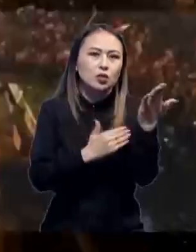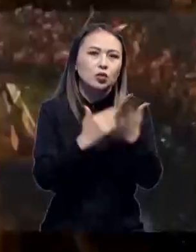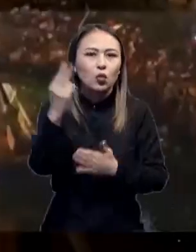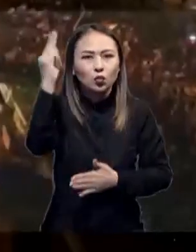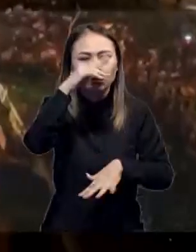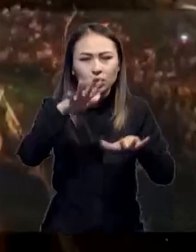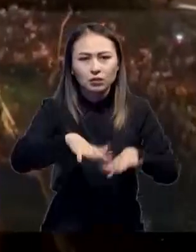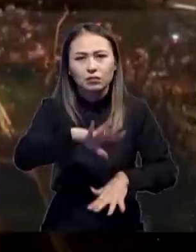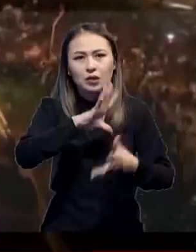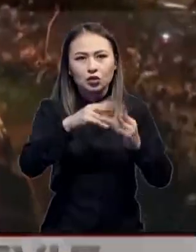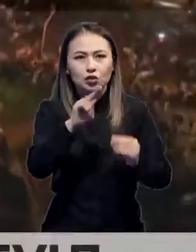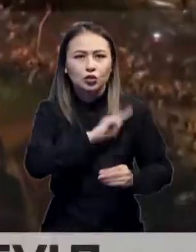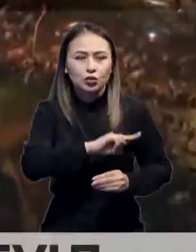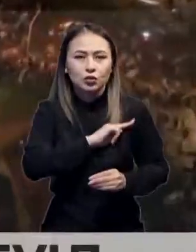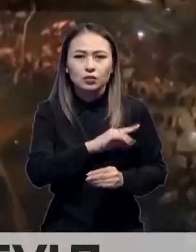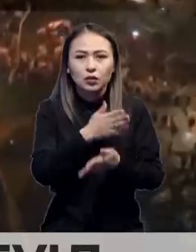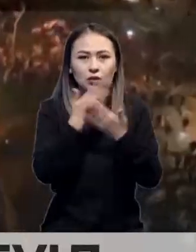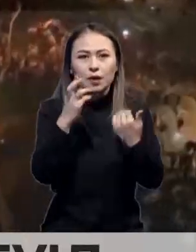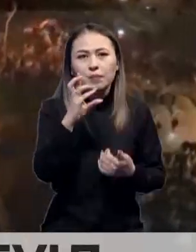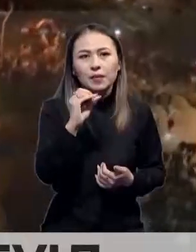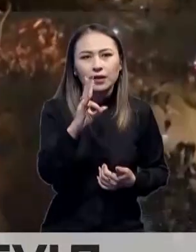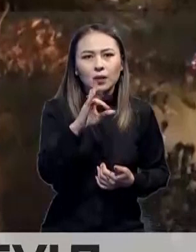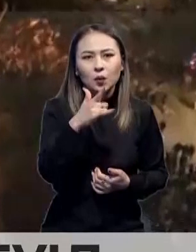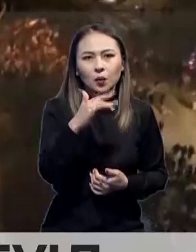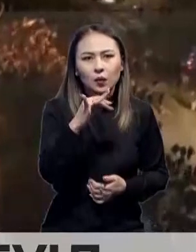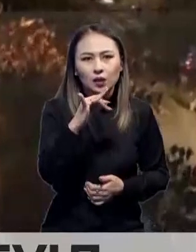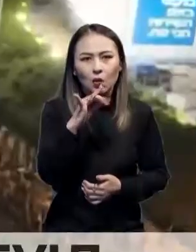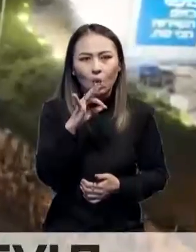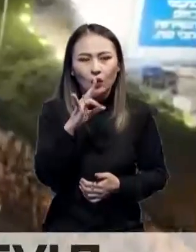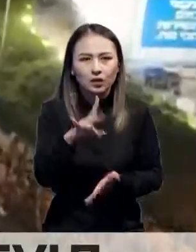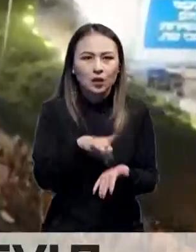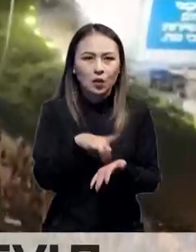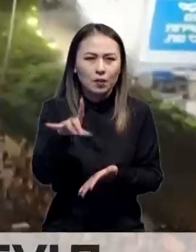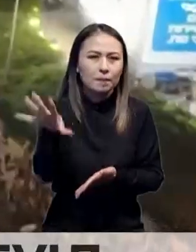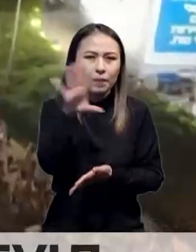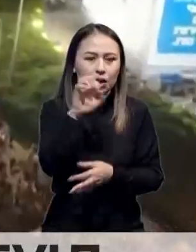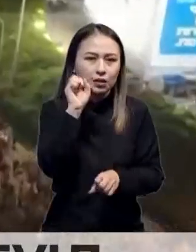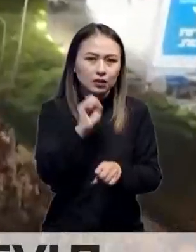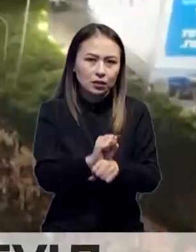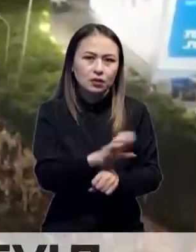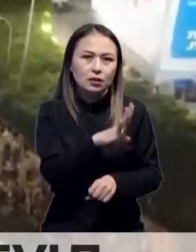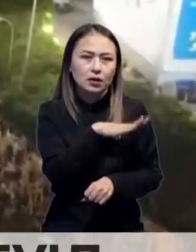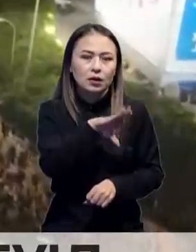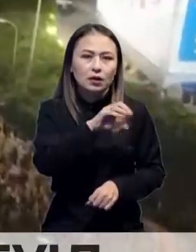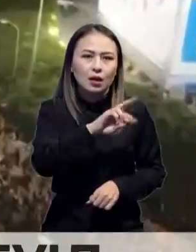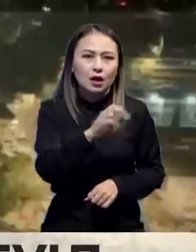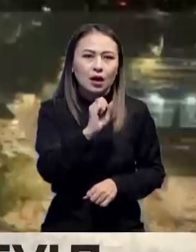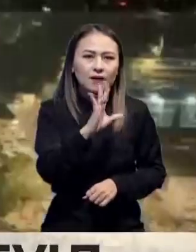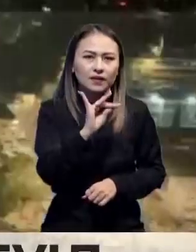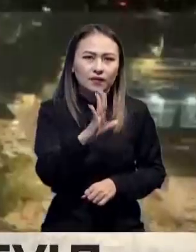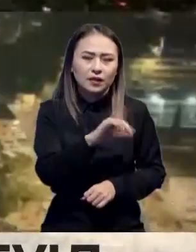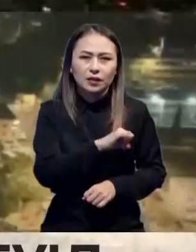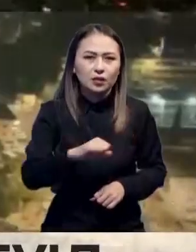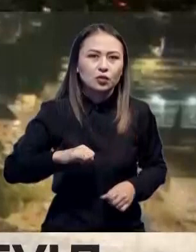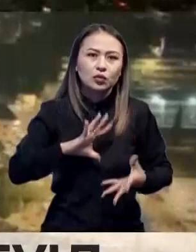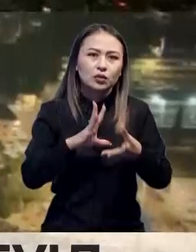Қазір жоғары оқу орындарының біразы жұмыс істемей тұр. Бен-Гурион әуежайында барлық рейс тоқтатылды. Наразы топ Тель-Авивтегі ең